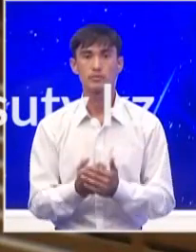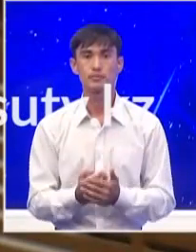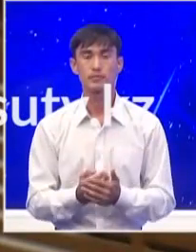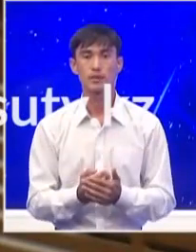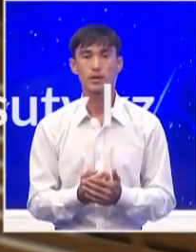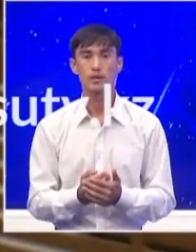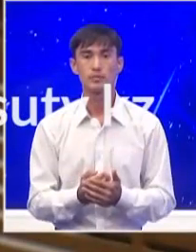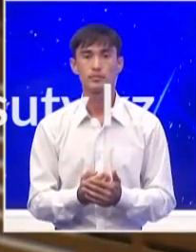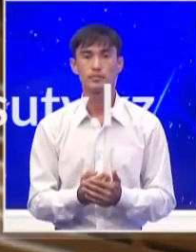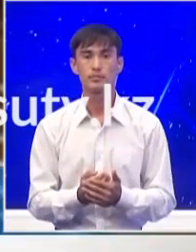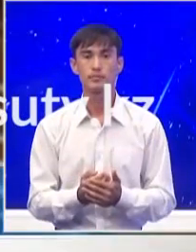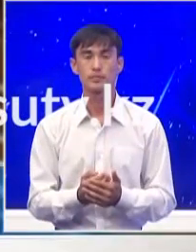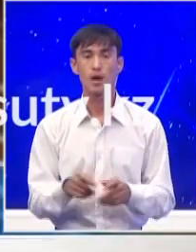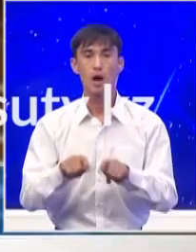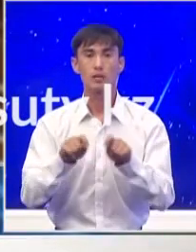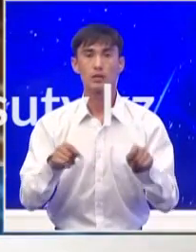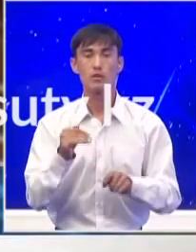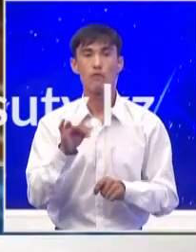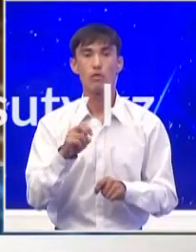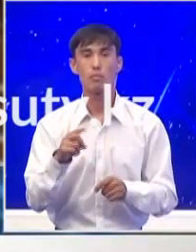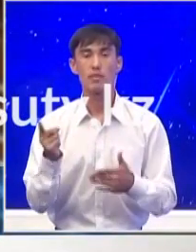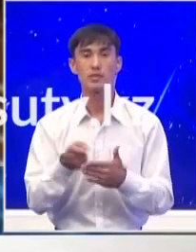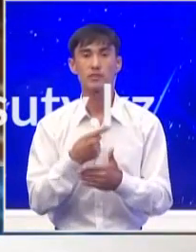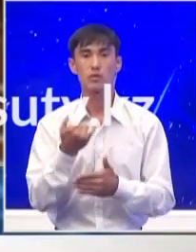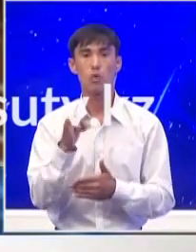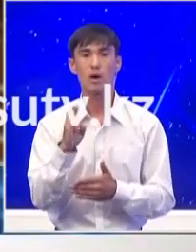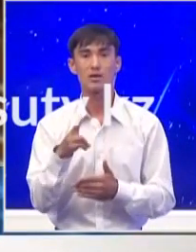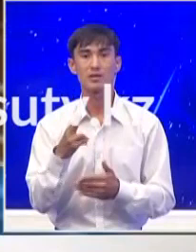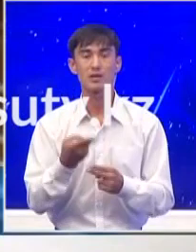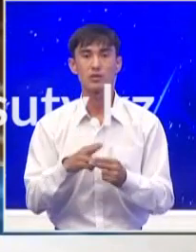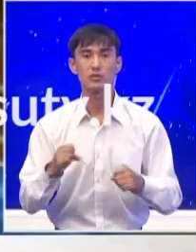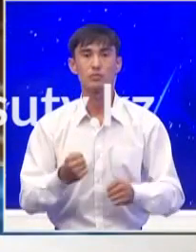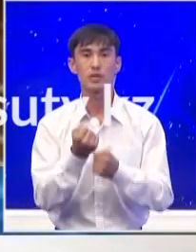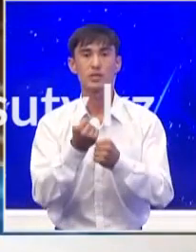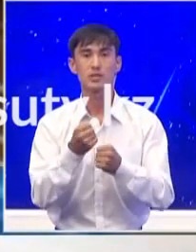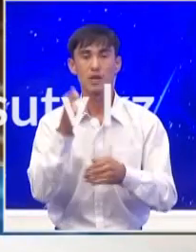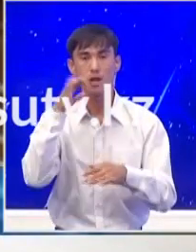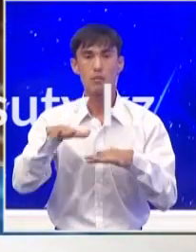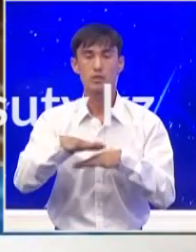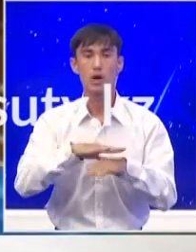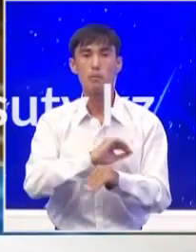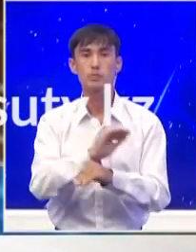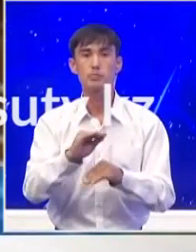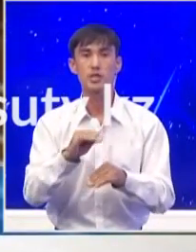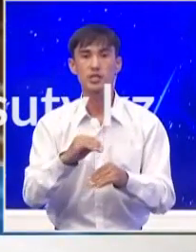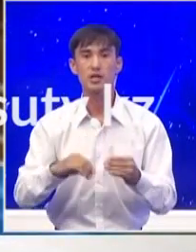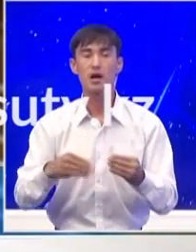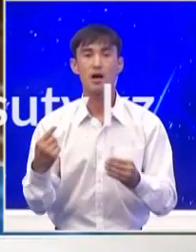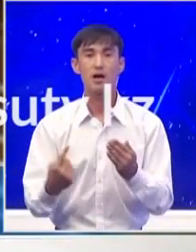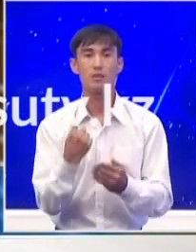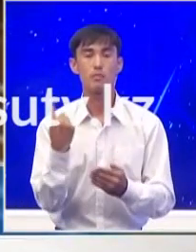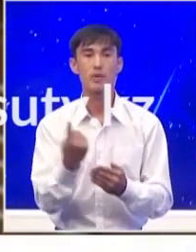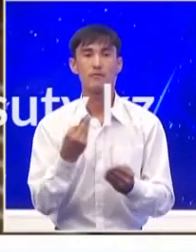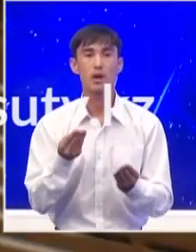прием пошла открыть фонд под названием вот эту инициативу поддержал ее либо со даже обеспечил стартовый капитал однако в